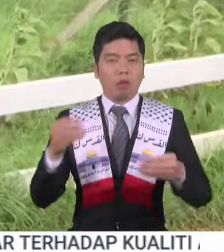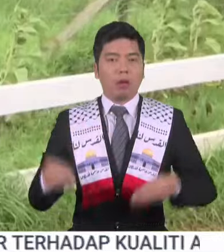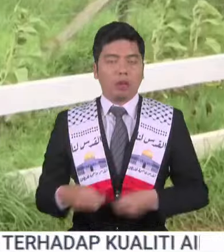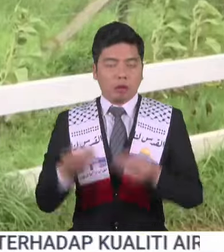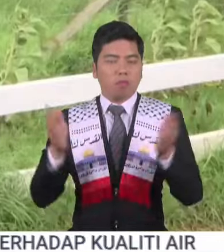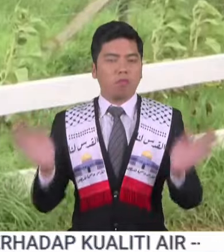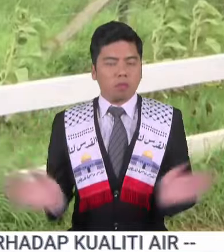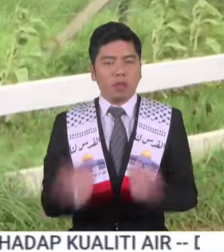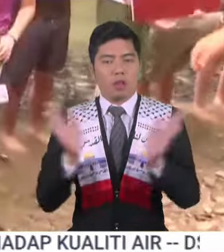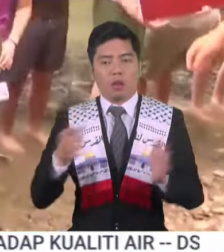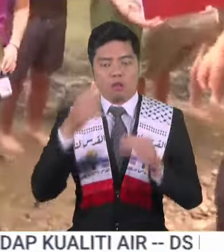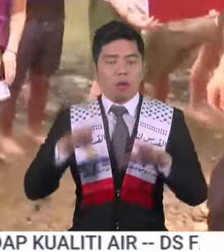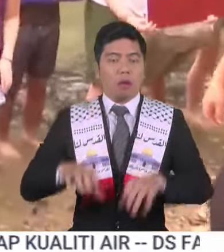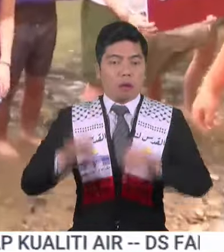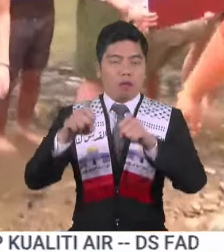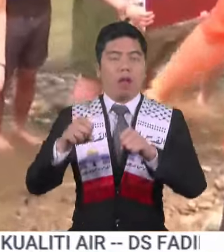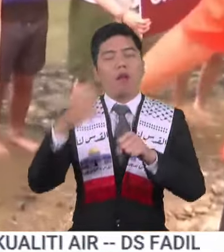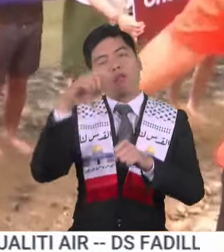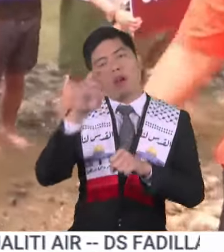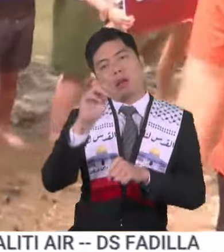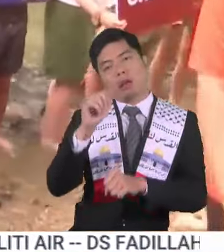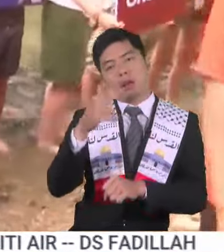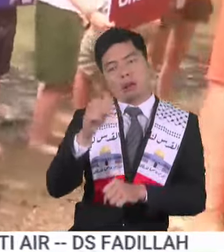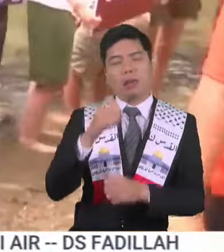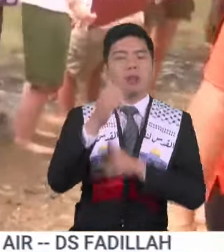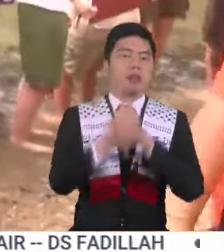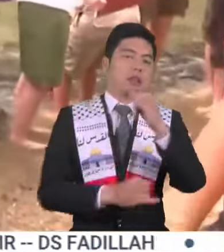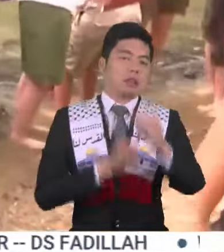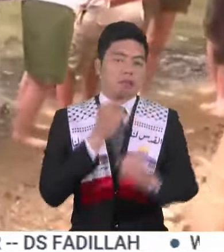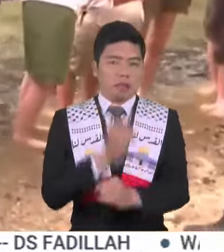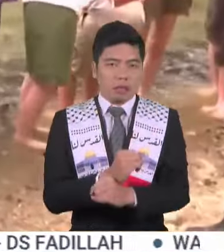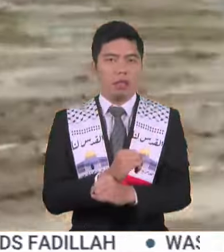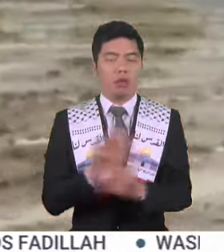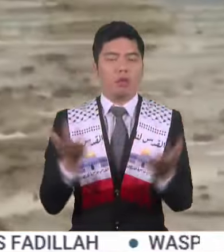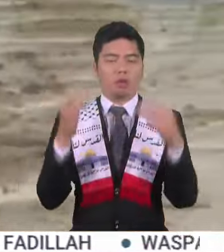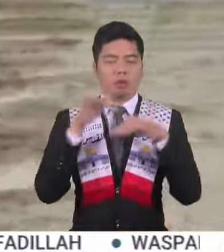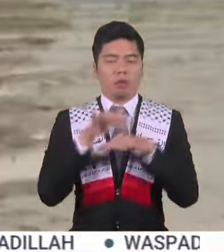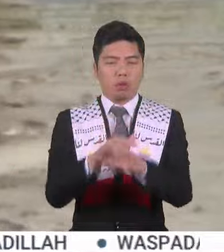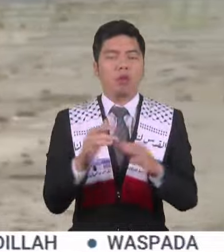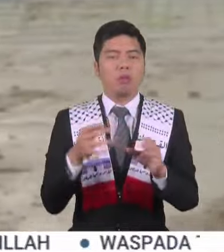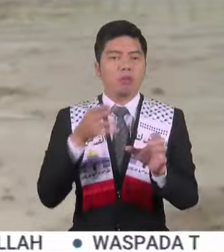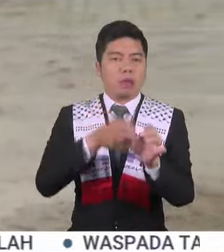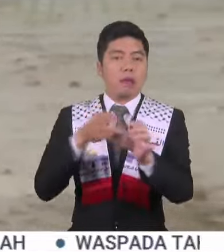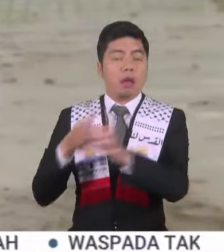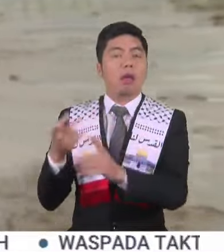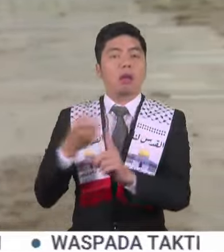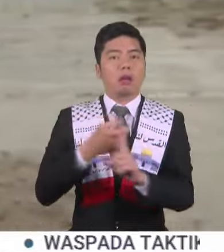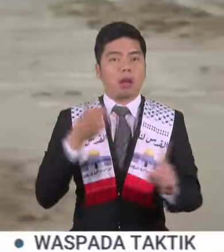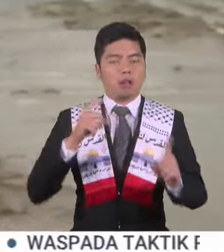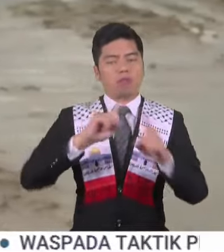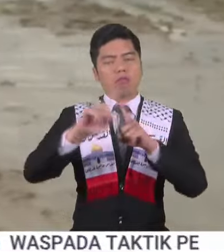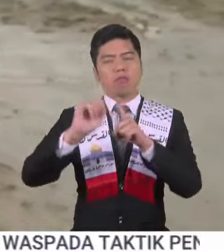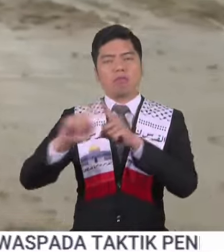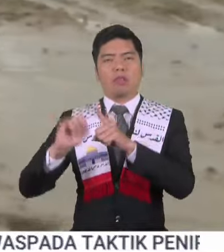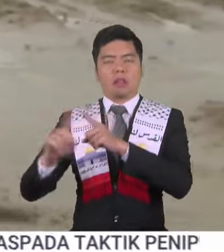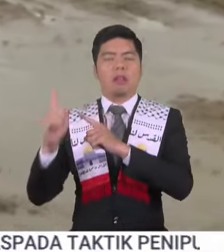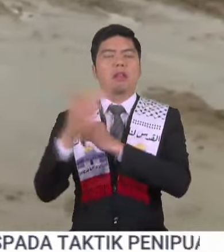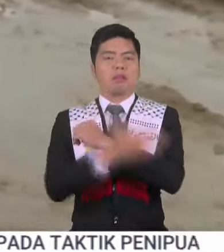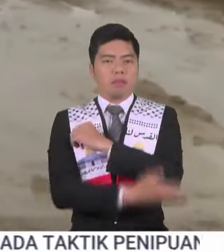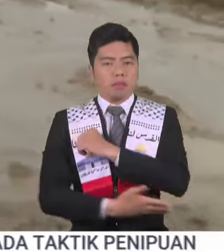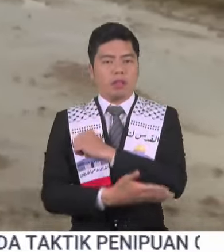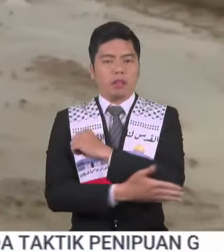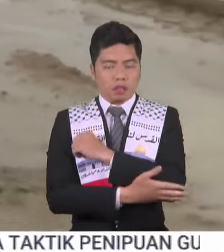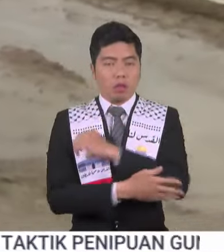kepada elemen yang mengangkat Maha ke peringkat antarabangsa dengan penglibatan penyertaan daripada pelbagai negara,